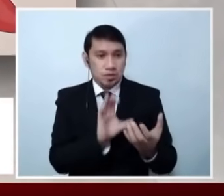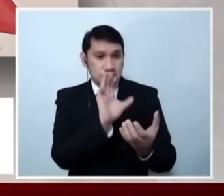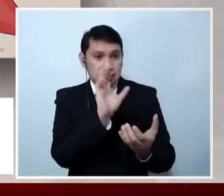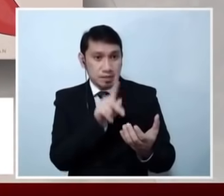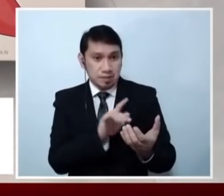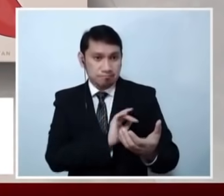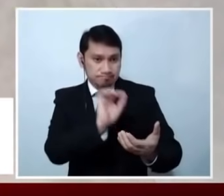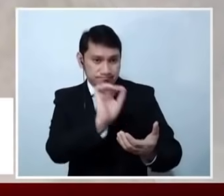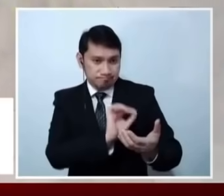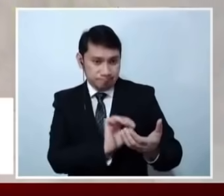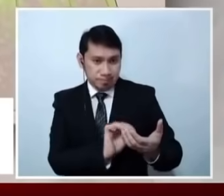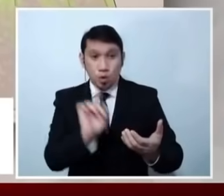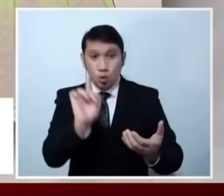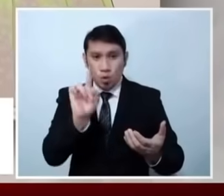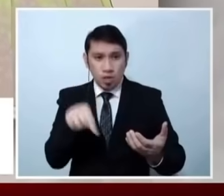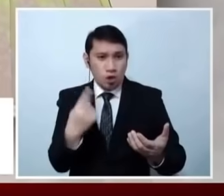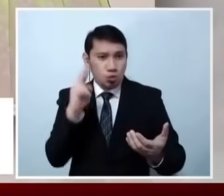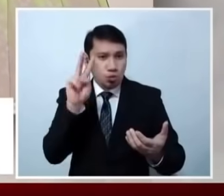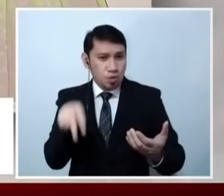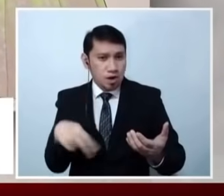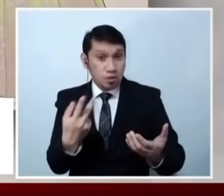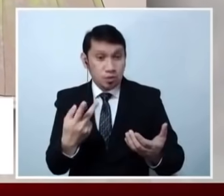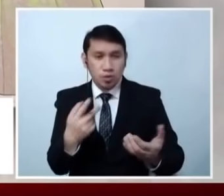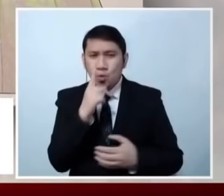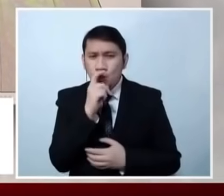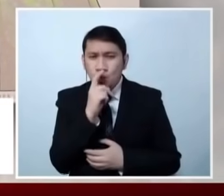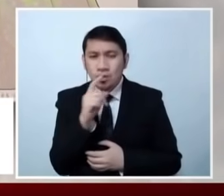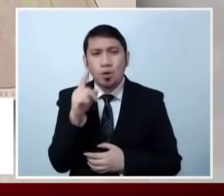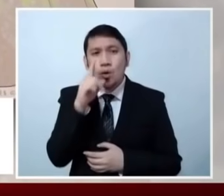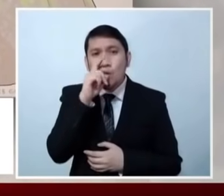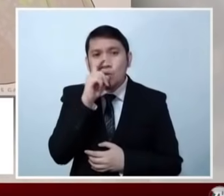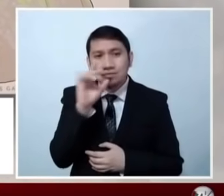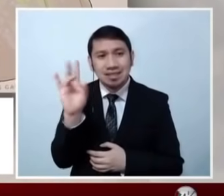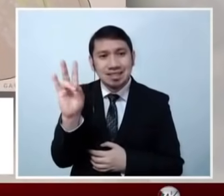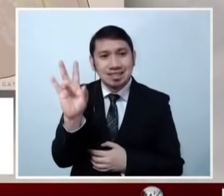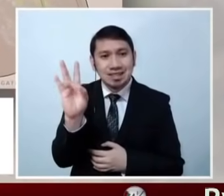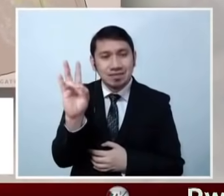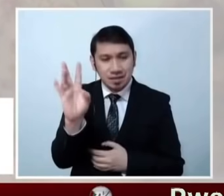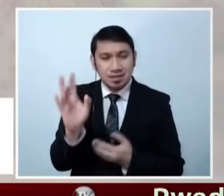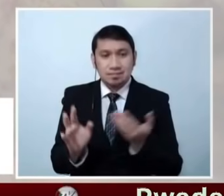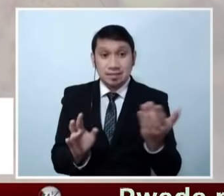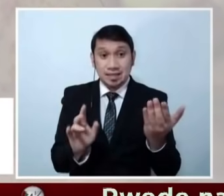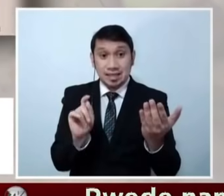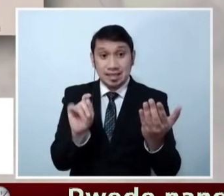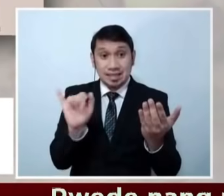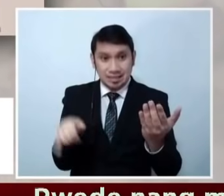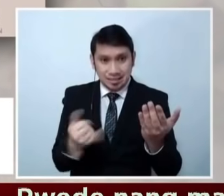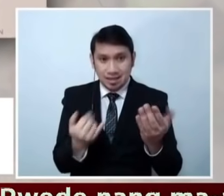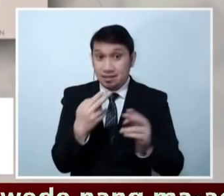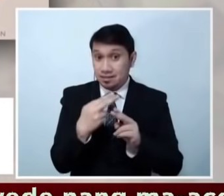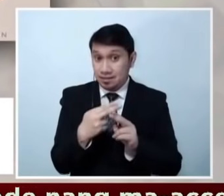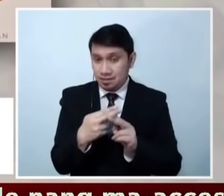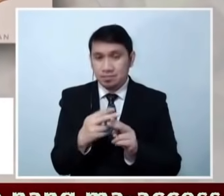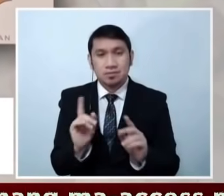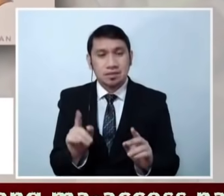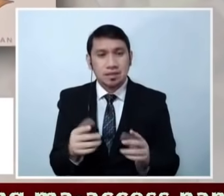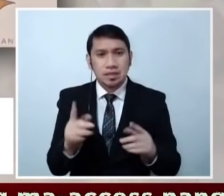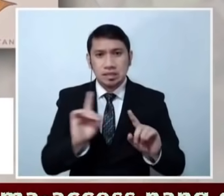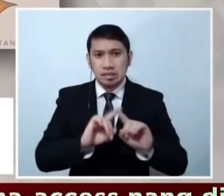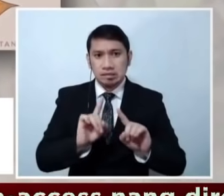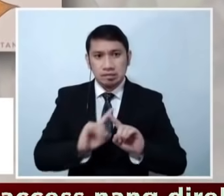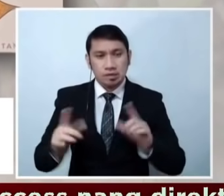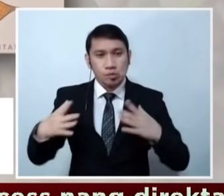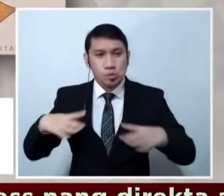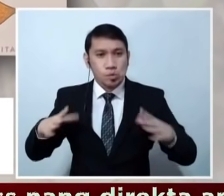hanggang tatlong oras ginawa ng 17-year-old na bayan patroller na si TJ Flores Gatmaitan ang iba't ibang disenyo ng